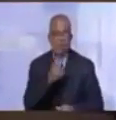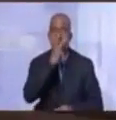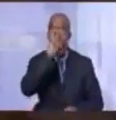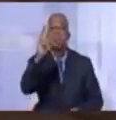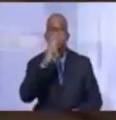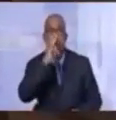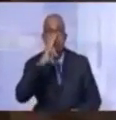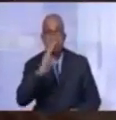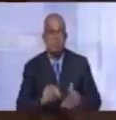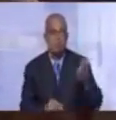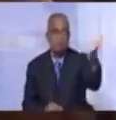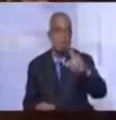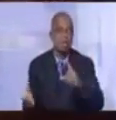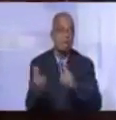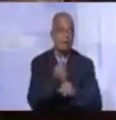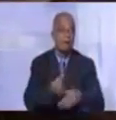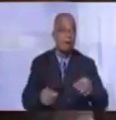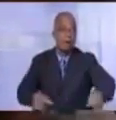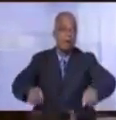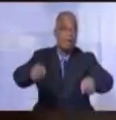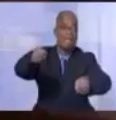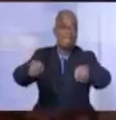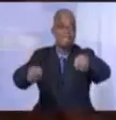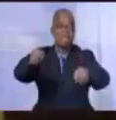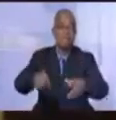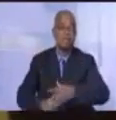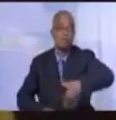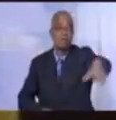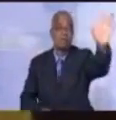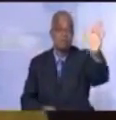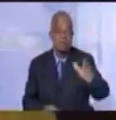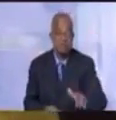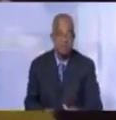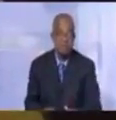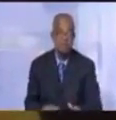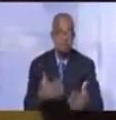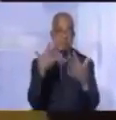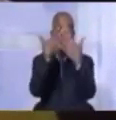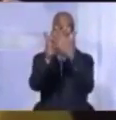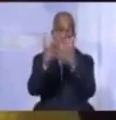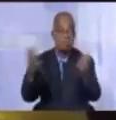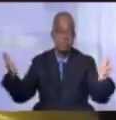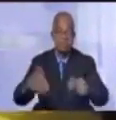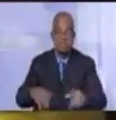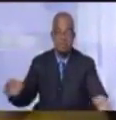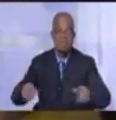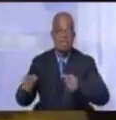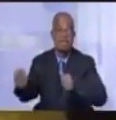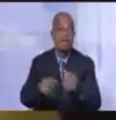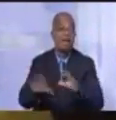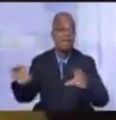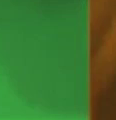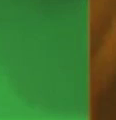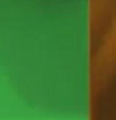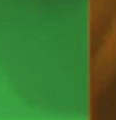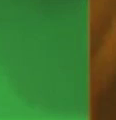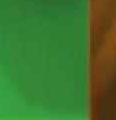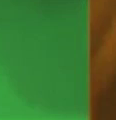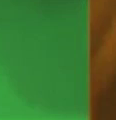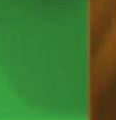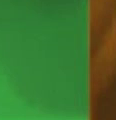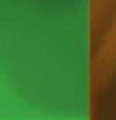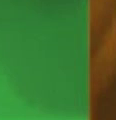malgré les injonctions. Après Cocody, cette campagne de sensibilisation s'étendra aux autres communes du district d'Abidjan.